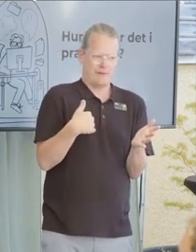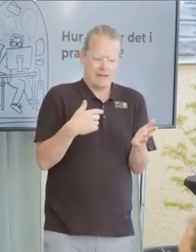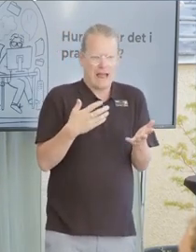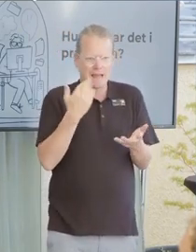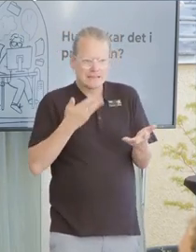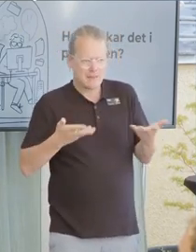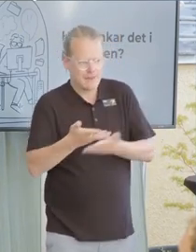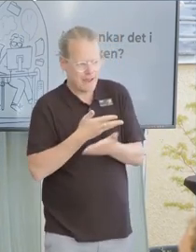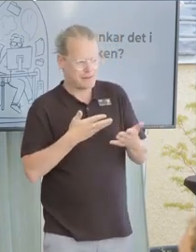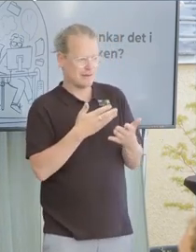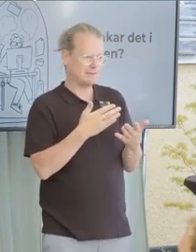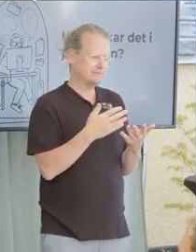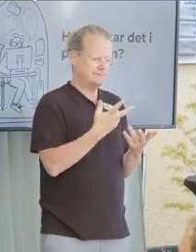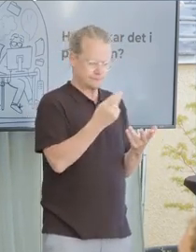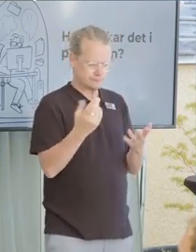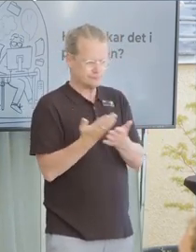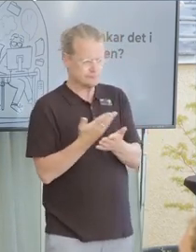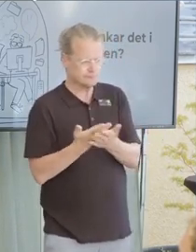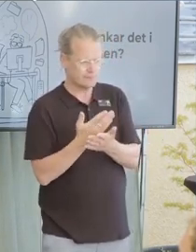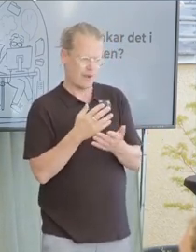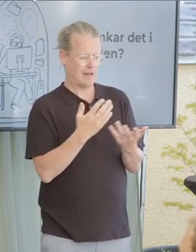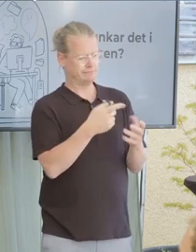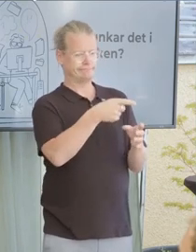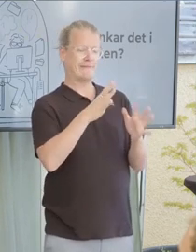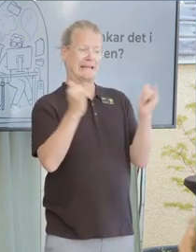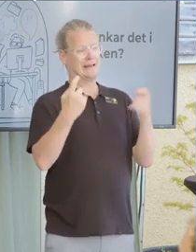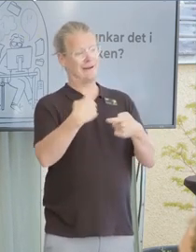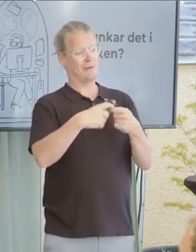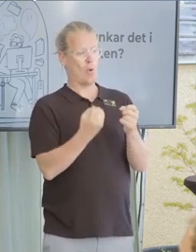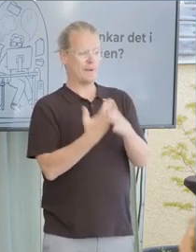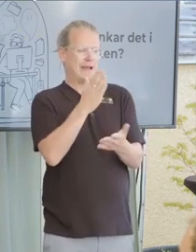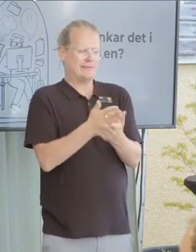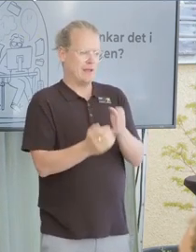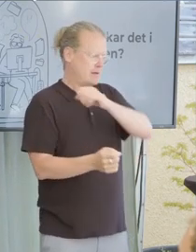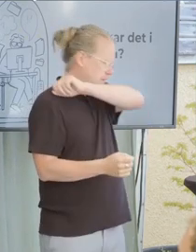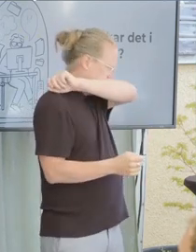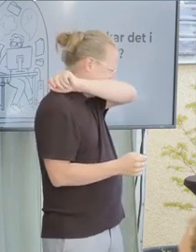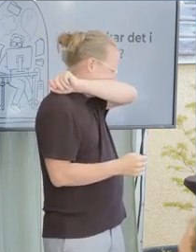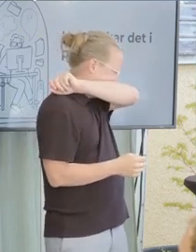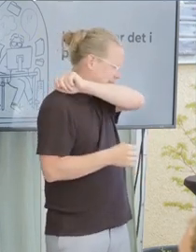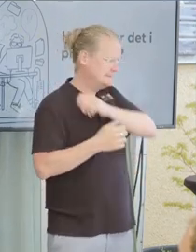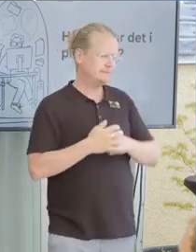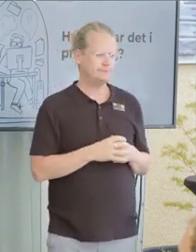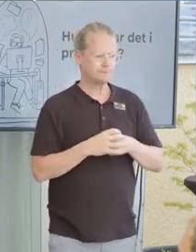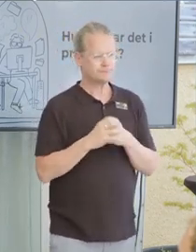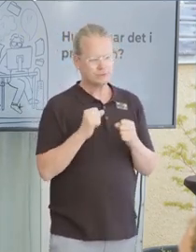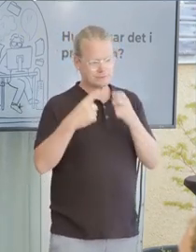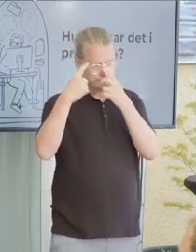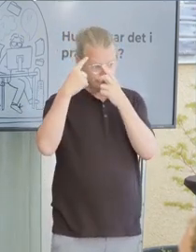EU:s upphovsrättsdirektiv. Och tre då att det är man måste tänka på att det är